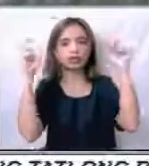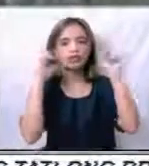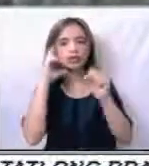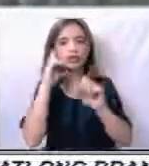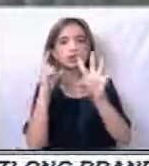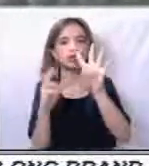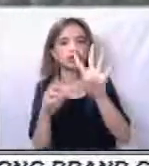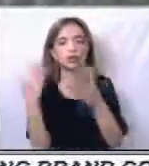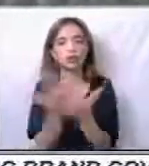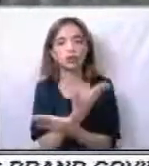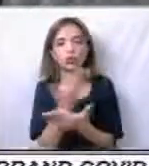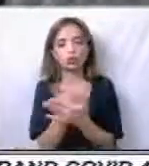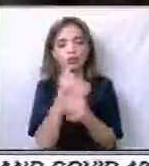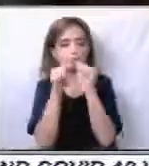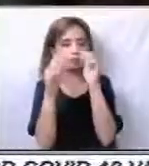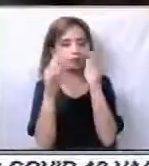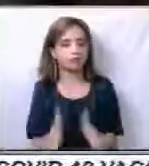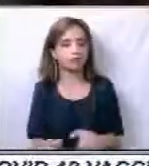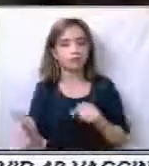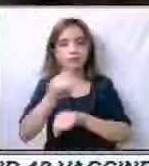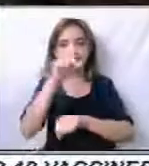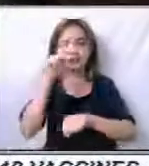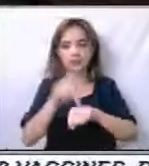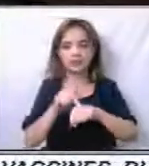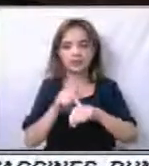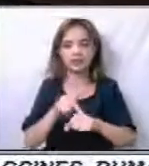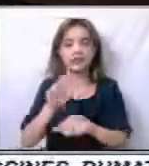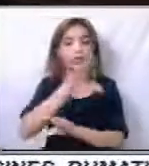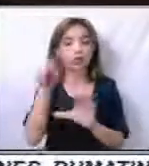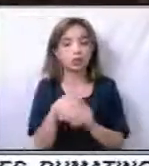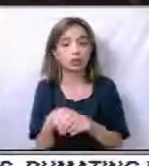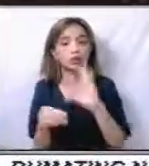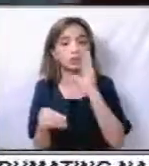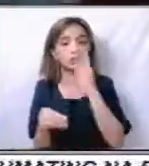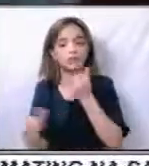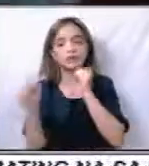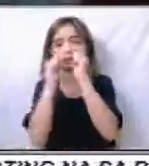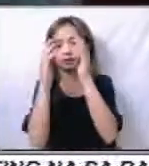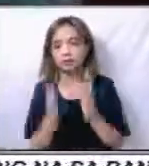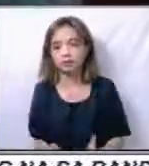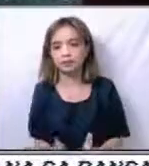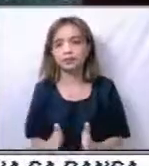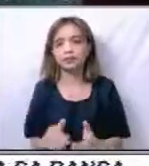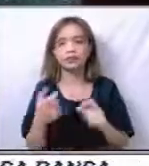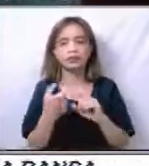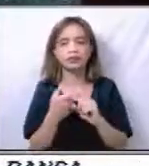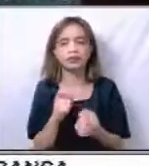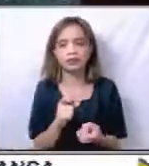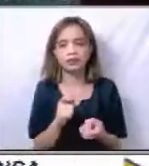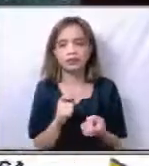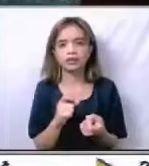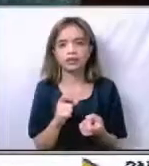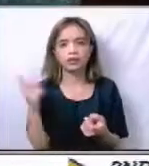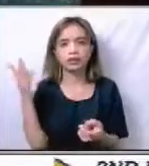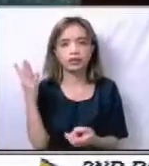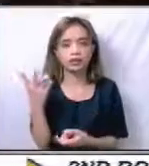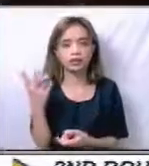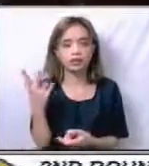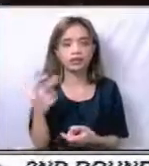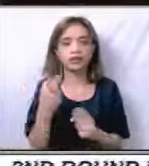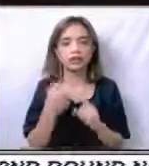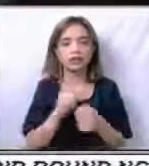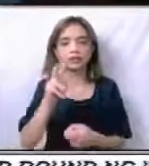bagong ambassadors sa Pilipinas. Kabilang na riyan sina Ambassador Fulakemi Ibiduni Akinleye ng